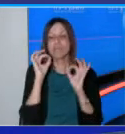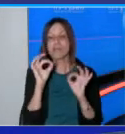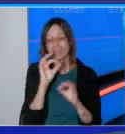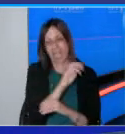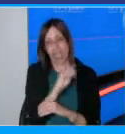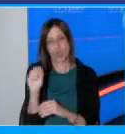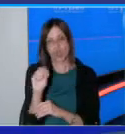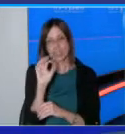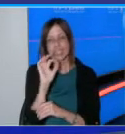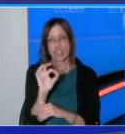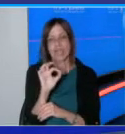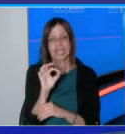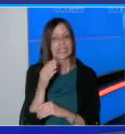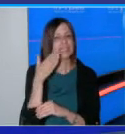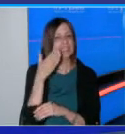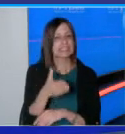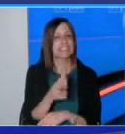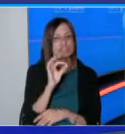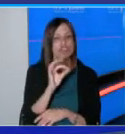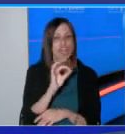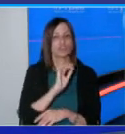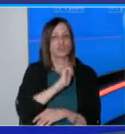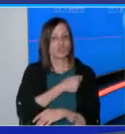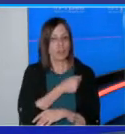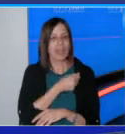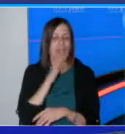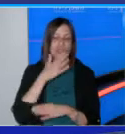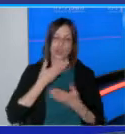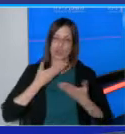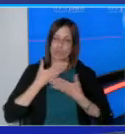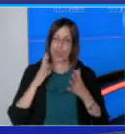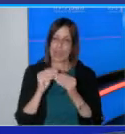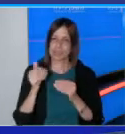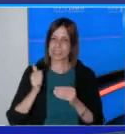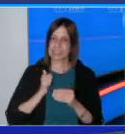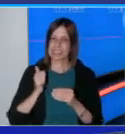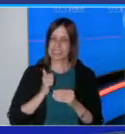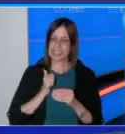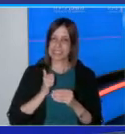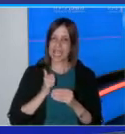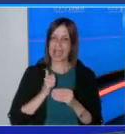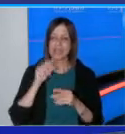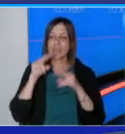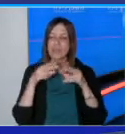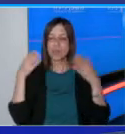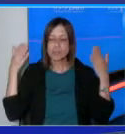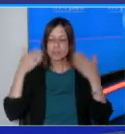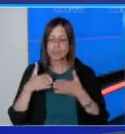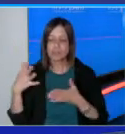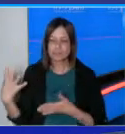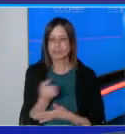של כניסה של שבק ושיתוף פעולה עם צהל לטיפול נקודתי וממוקד באיסוף